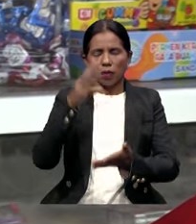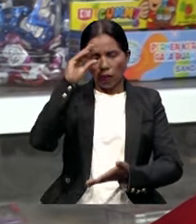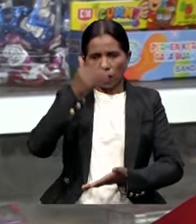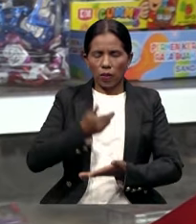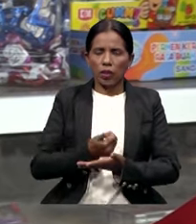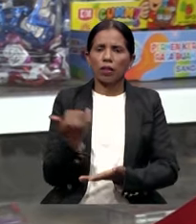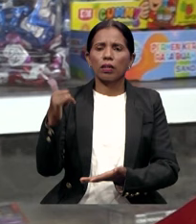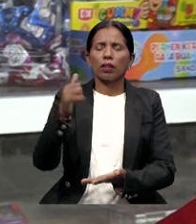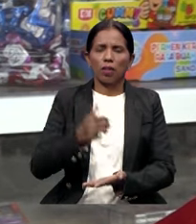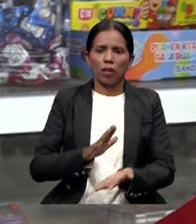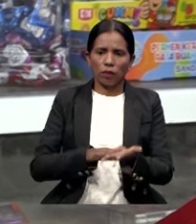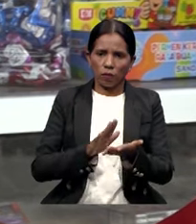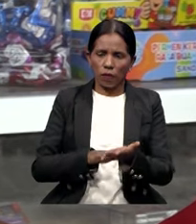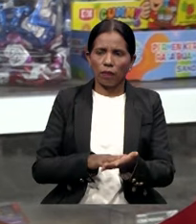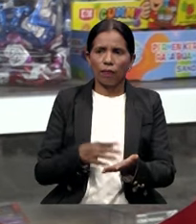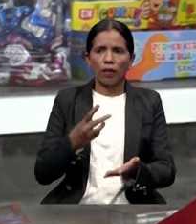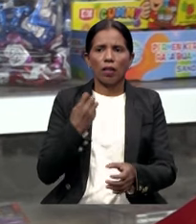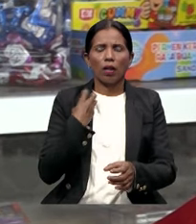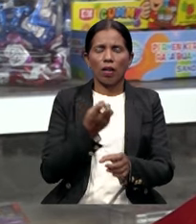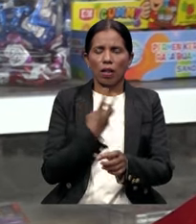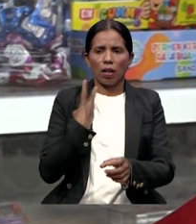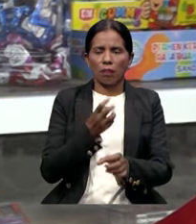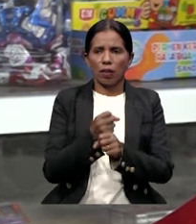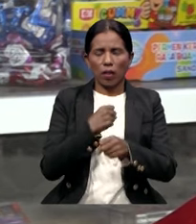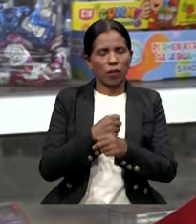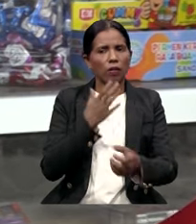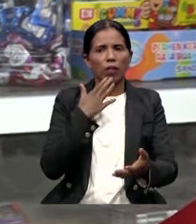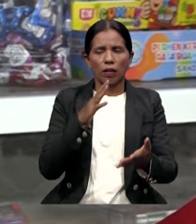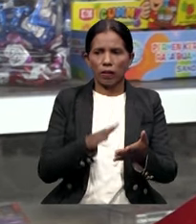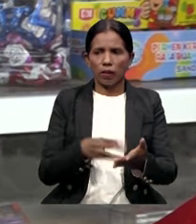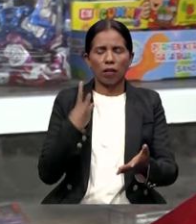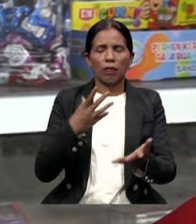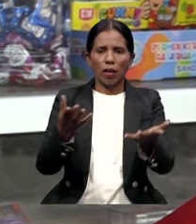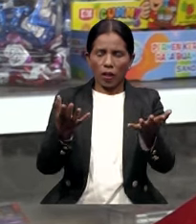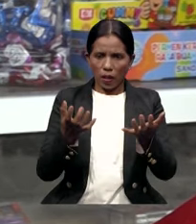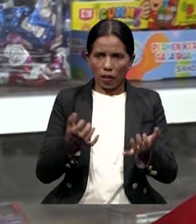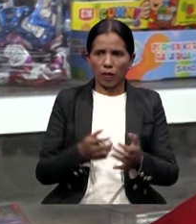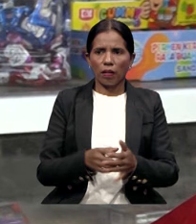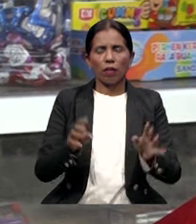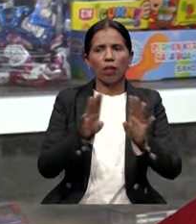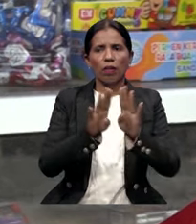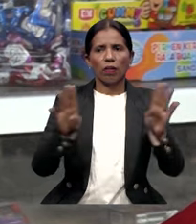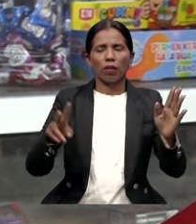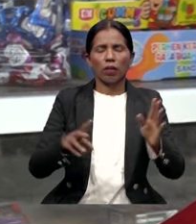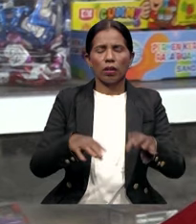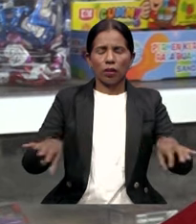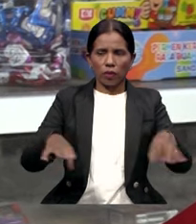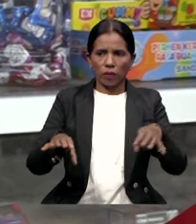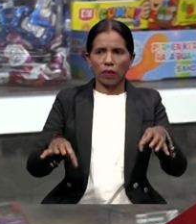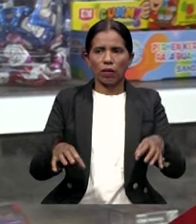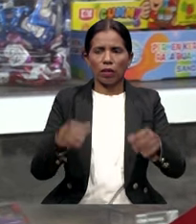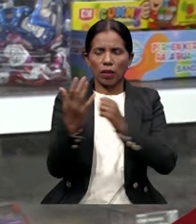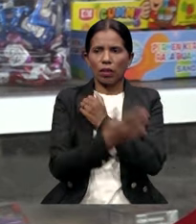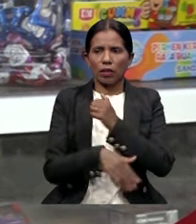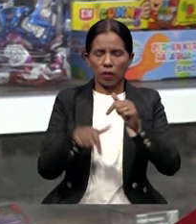iskola Ami kwanu halu buat tiramus ladia, ne me amni hakarak mane loke baga kerjane ne iya tinggi iya railara